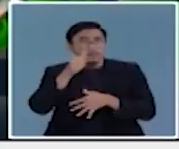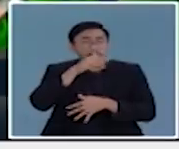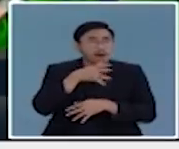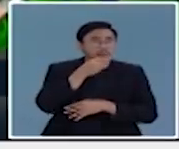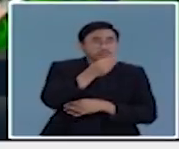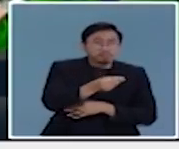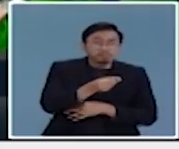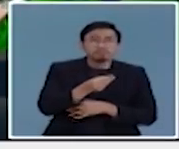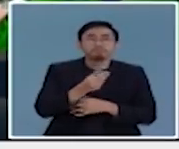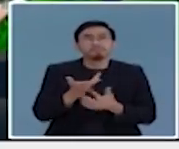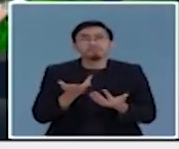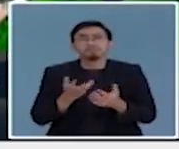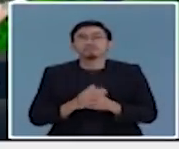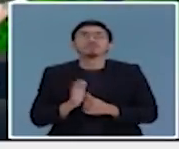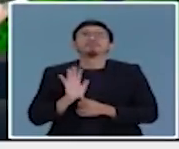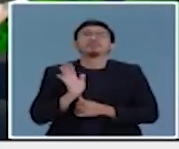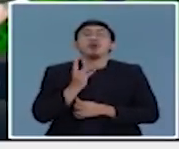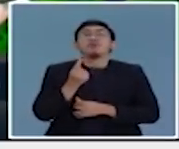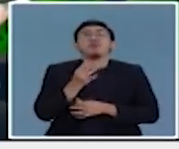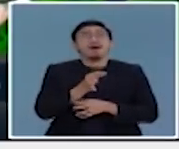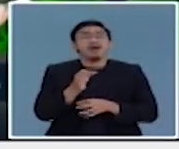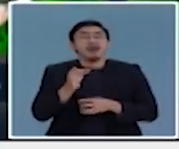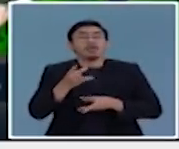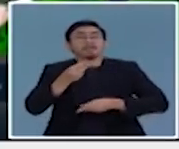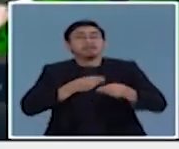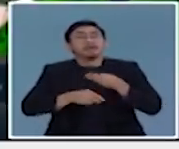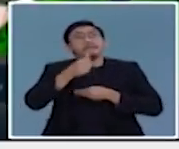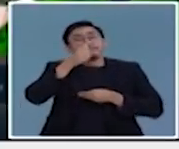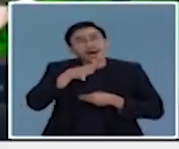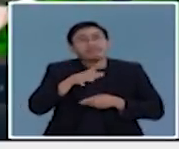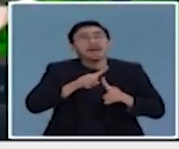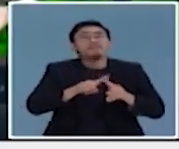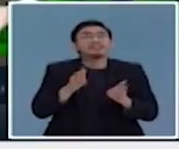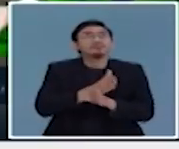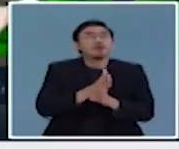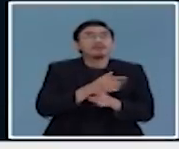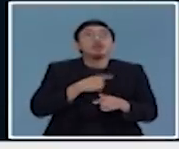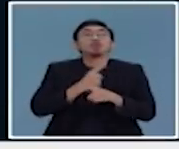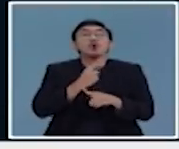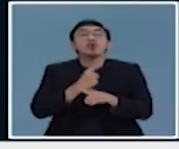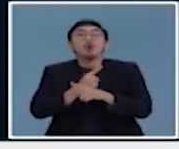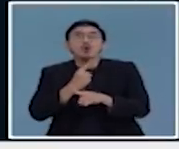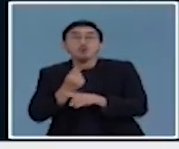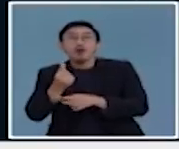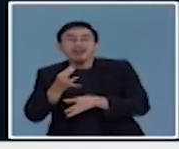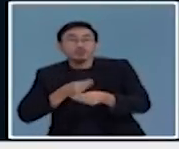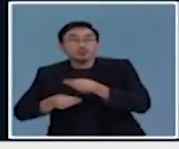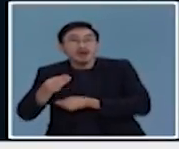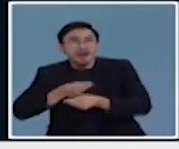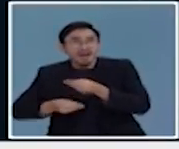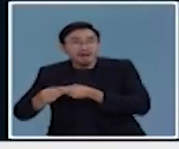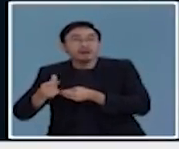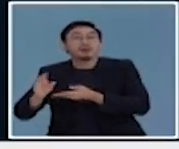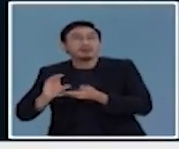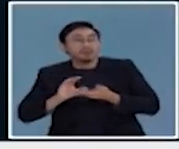saya setorkan ke bank, tapi dengan cara ya ditukarkan dulu ke minimarket terdekat. Oh, seperti itu, karena bank